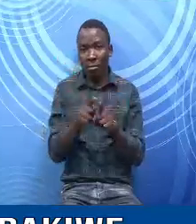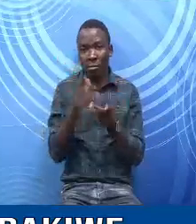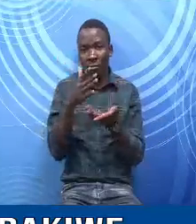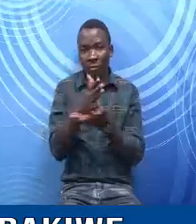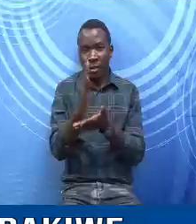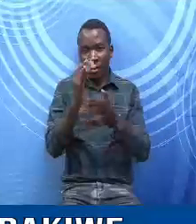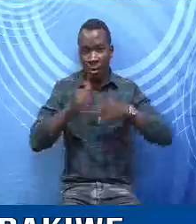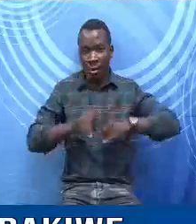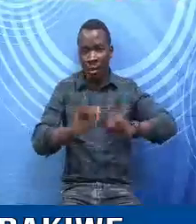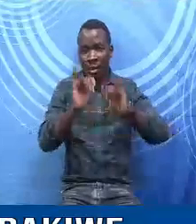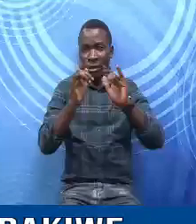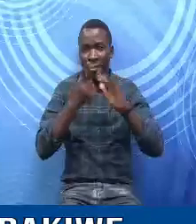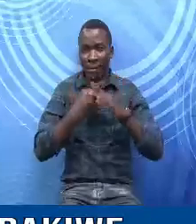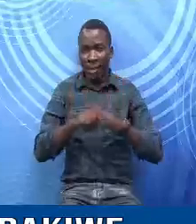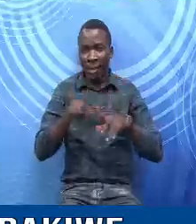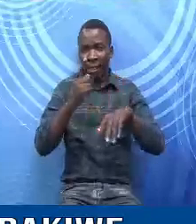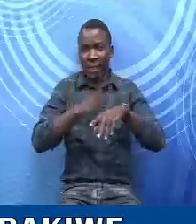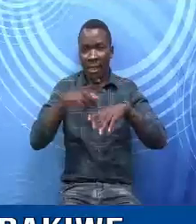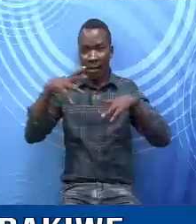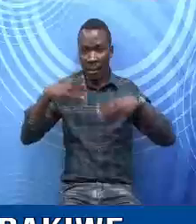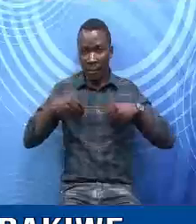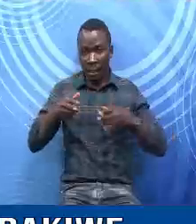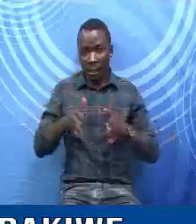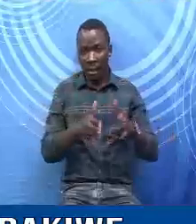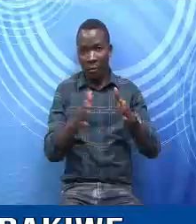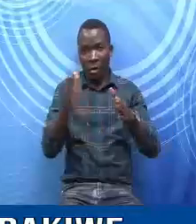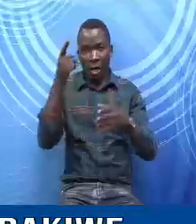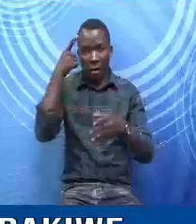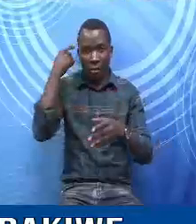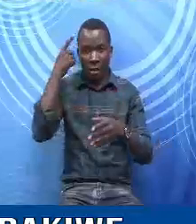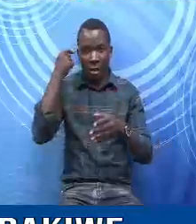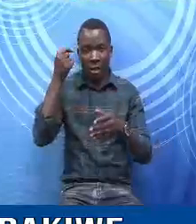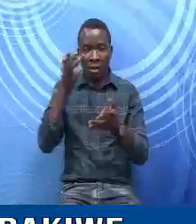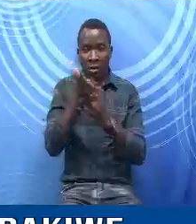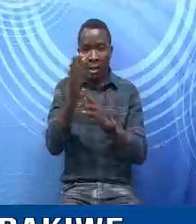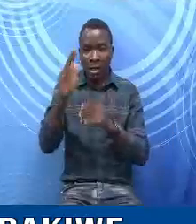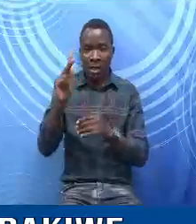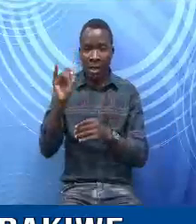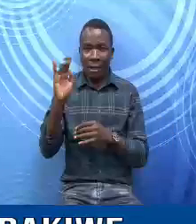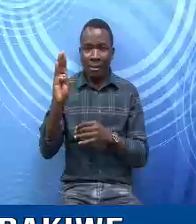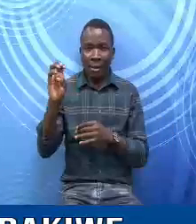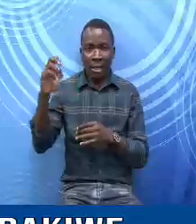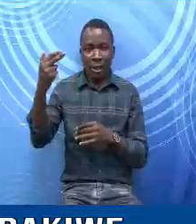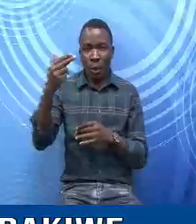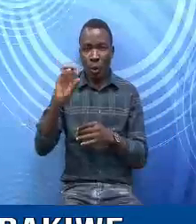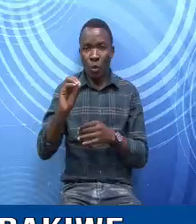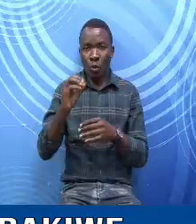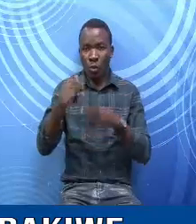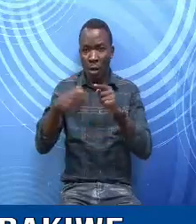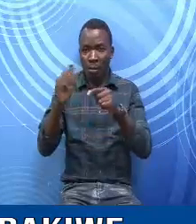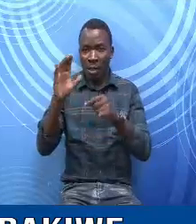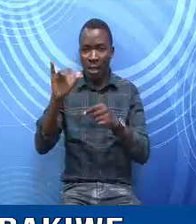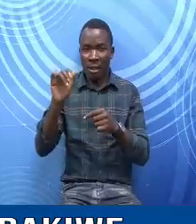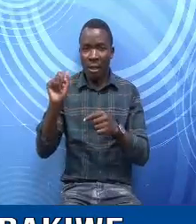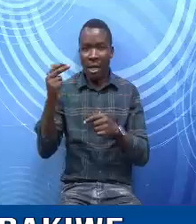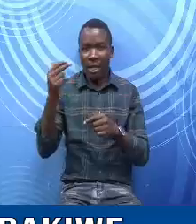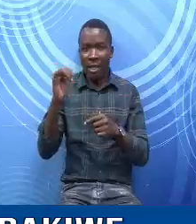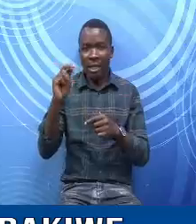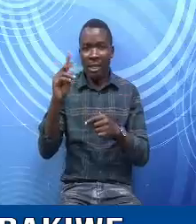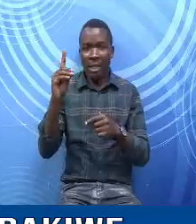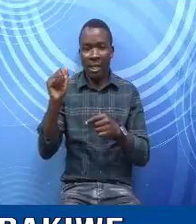Ibi babihera ubwo bemeraga umuhanda wa kaburimbo unyura Kibeho ugakomeza ahitwa Cyahinda sanya